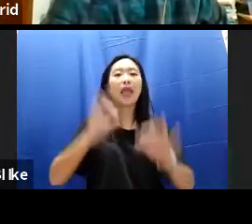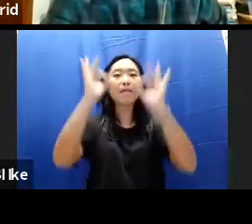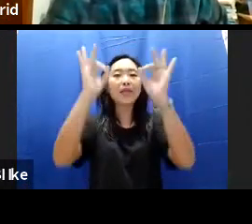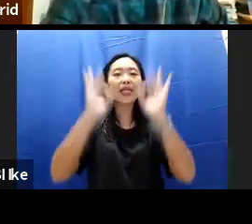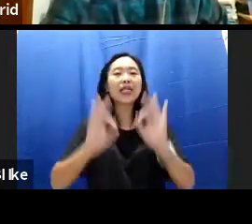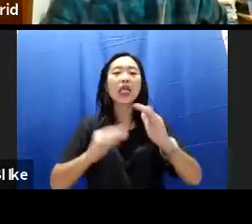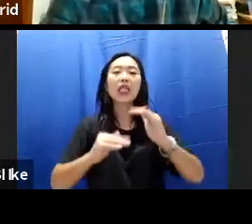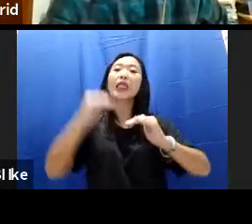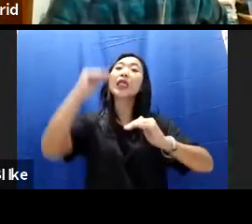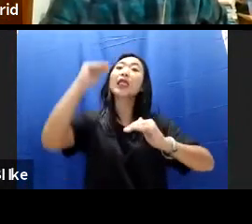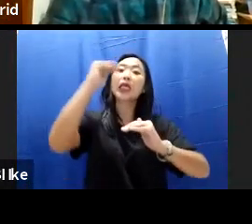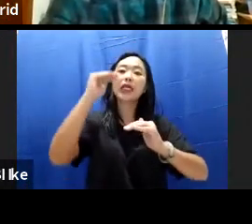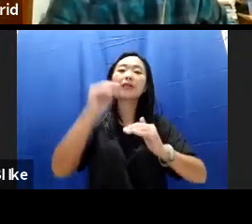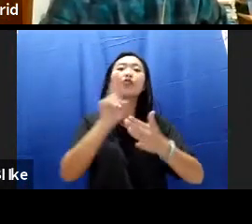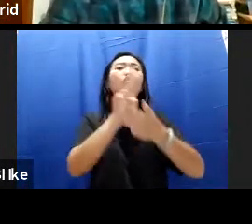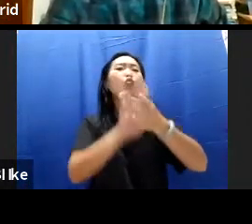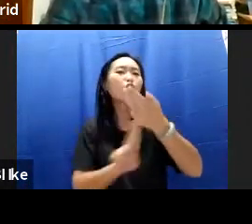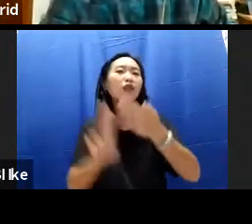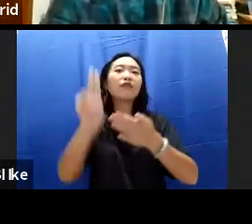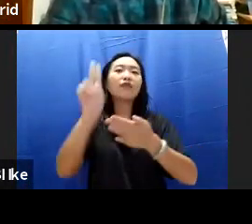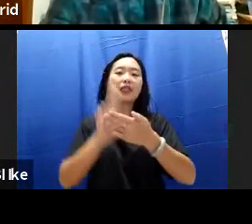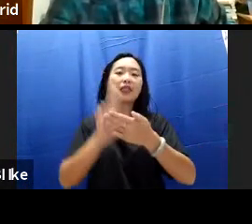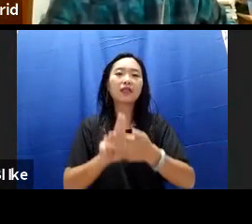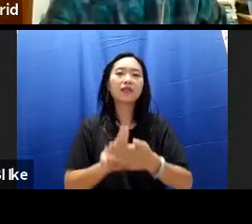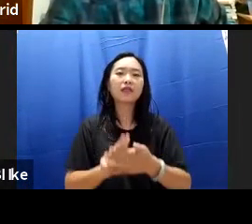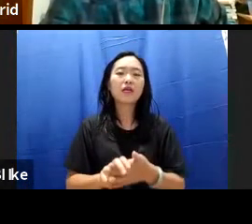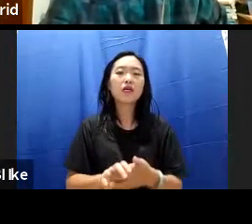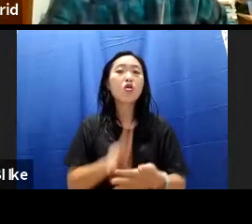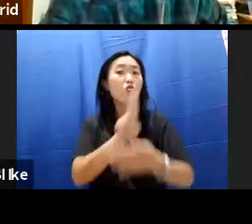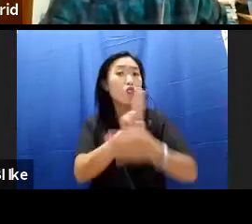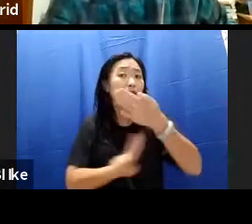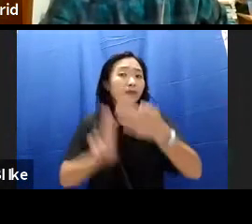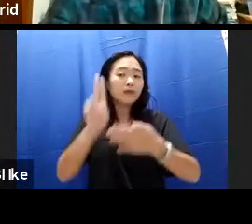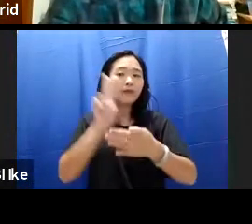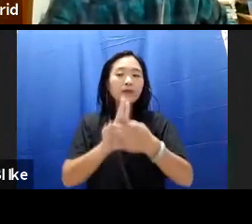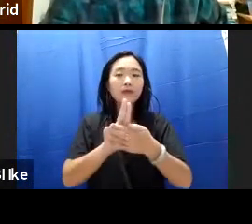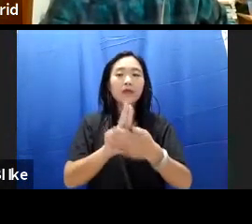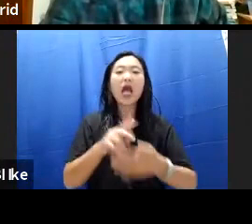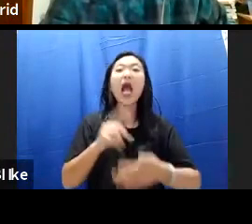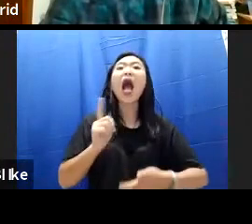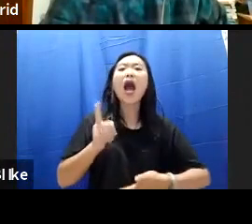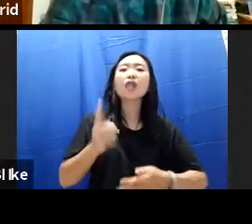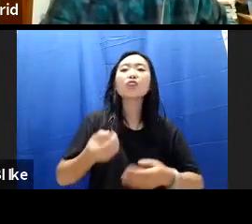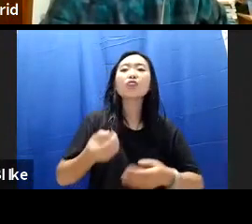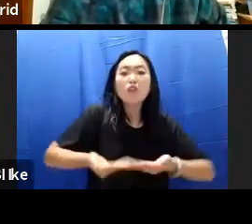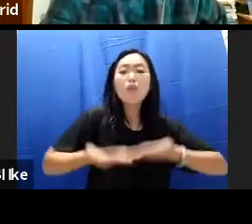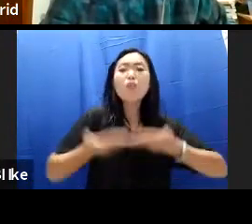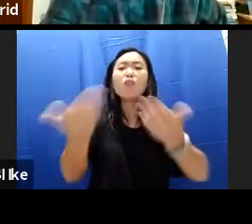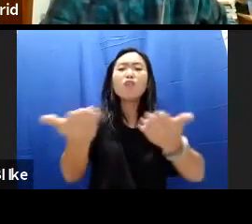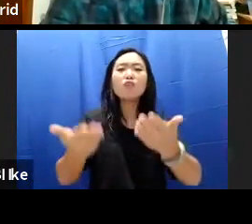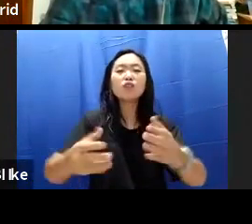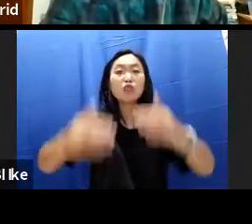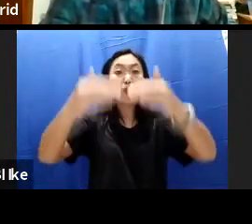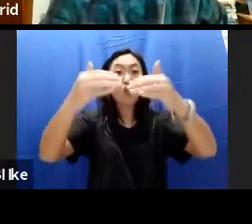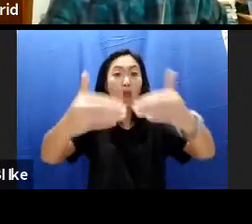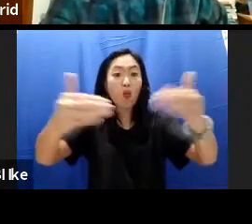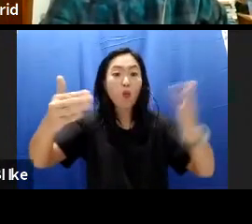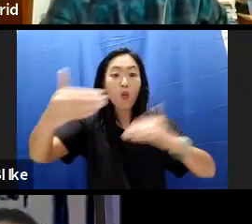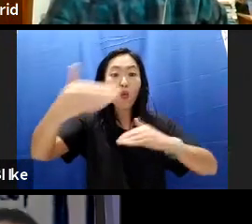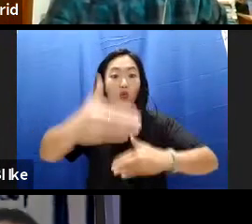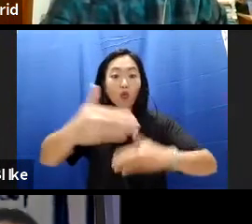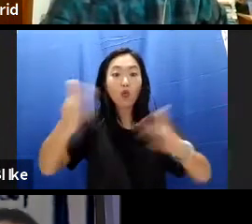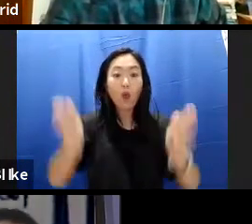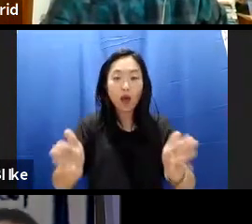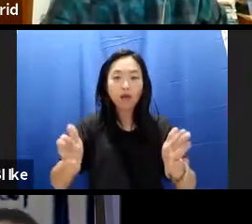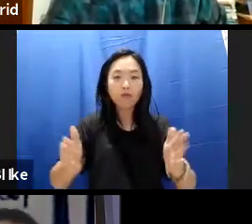tinggi seharusnya memberi ruang bebas berekspresi terkait dengan gender dan seksualitas, namun sering direduksi